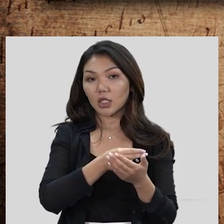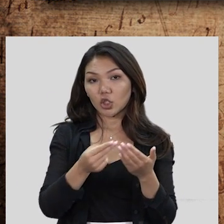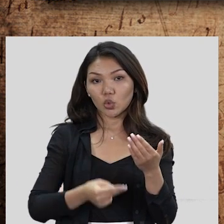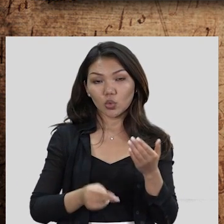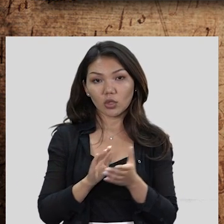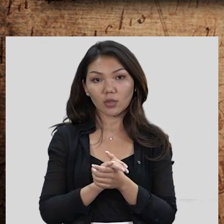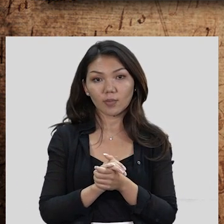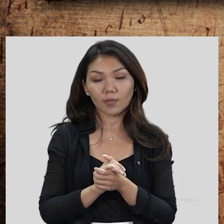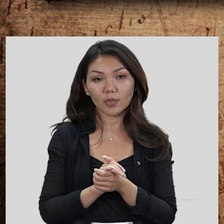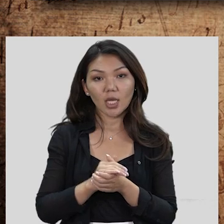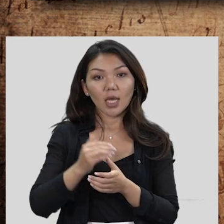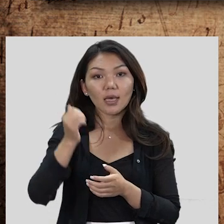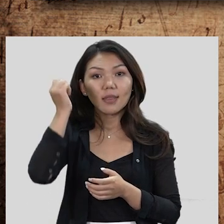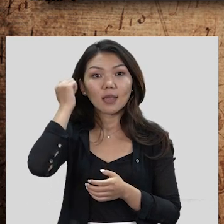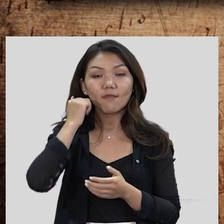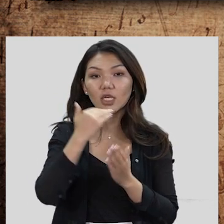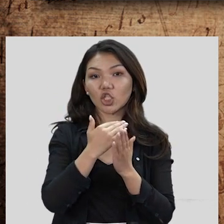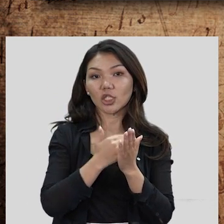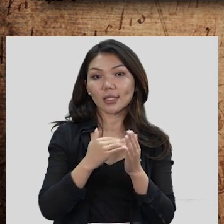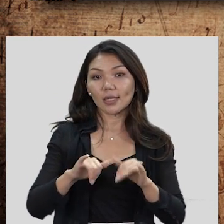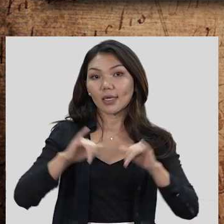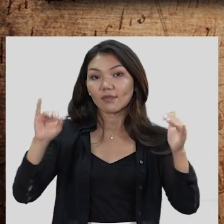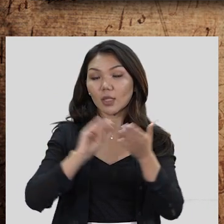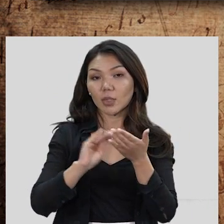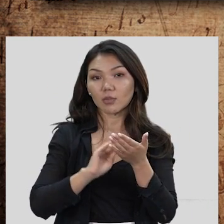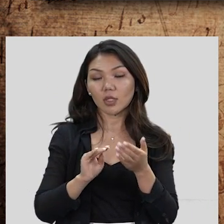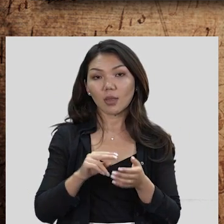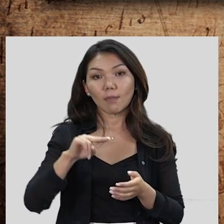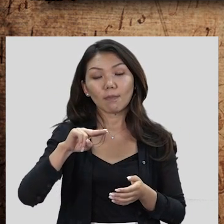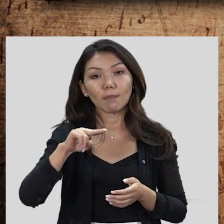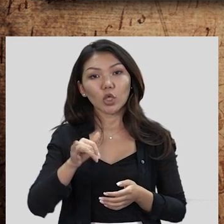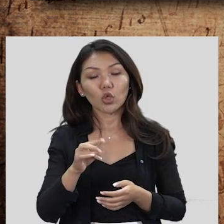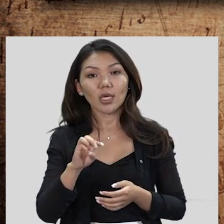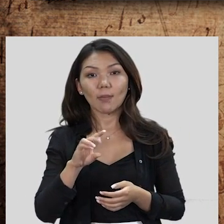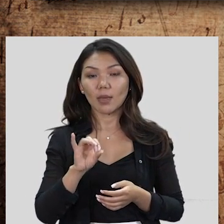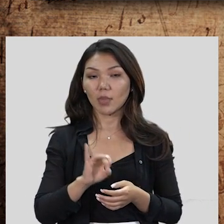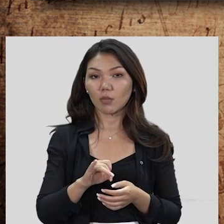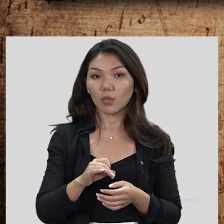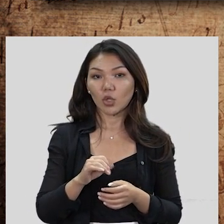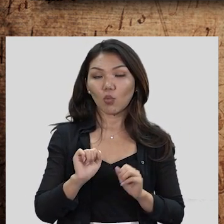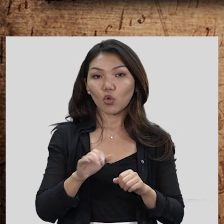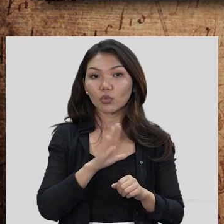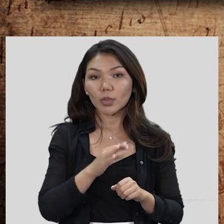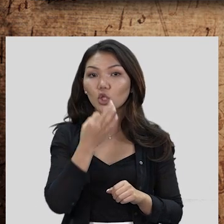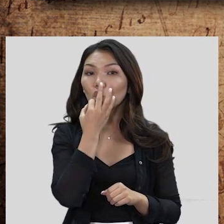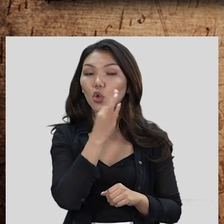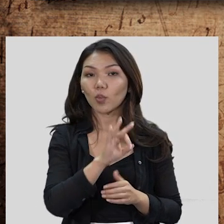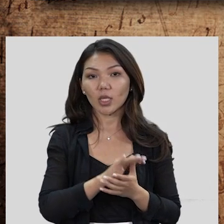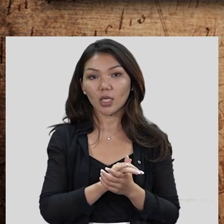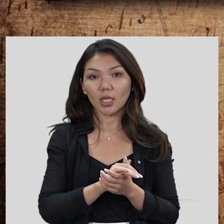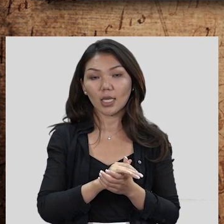стадии в развитии письма пиктограммами могут служить любые наскальные изображения или надписи